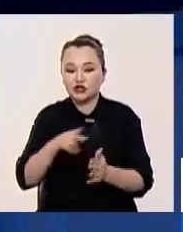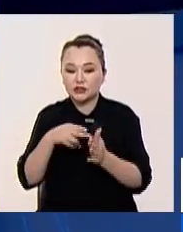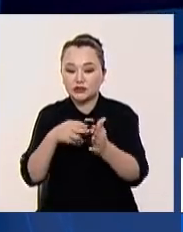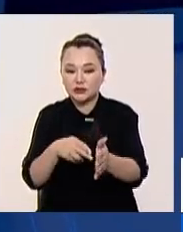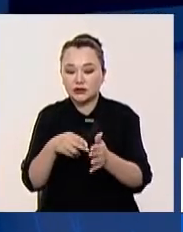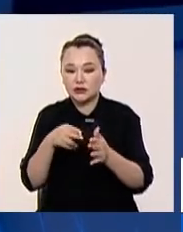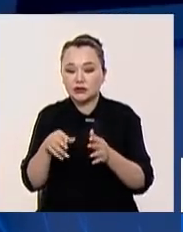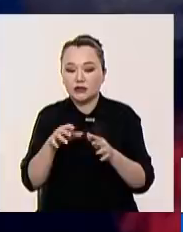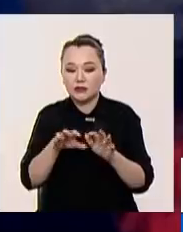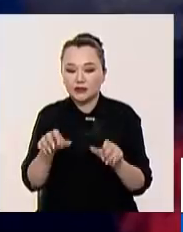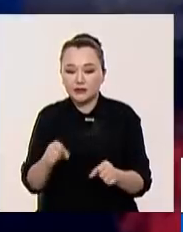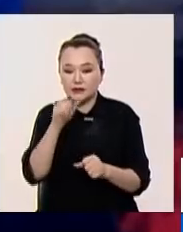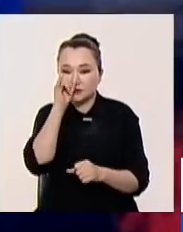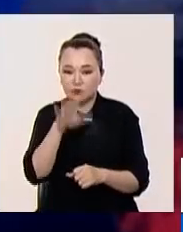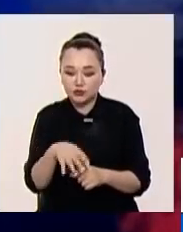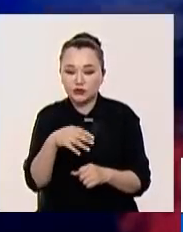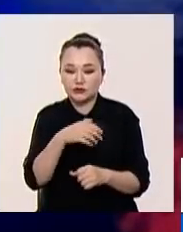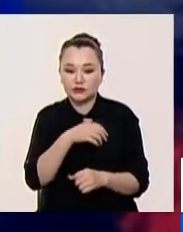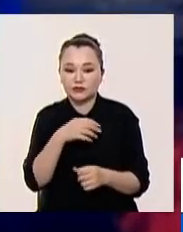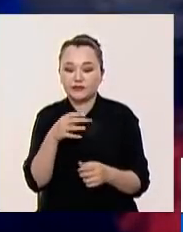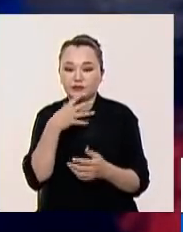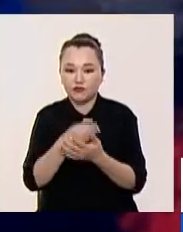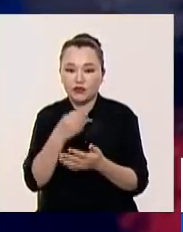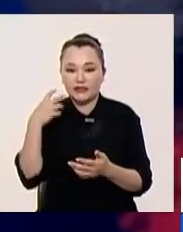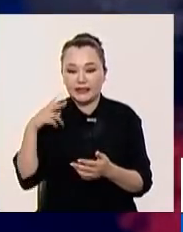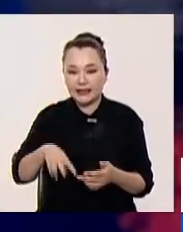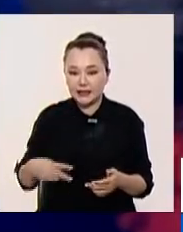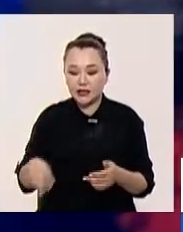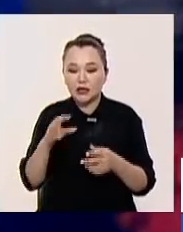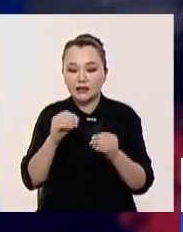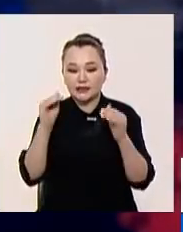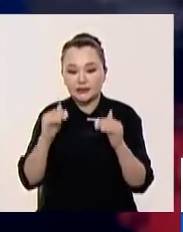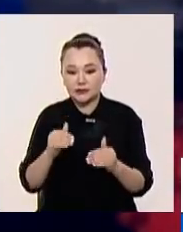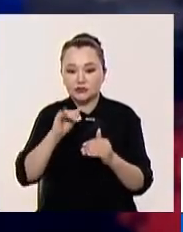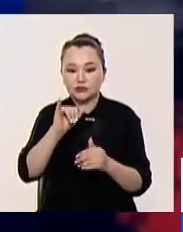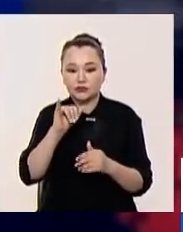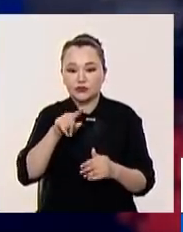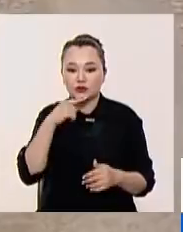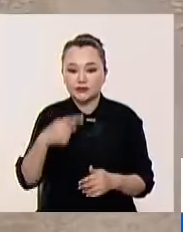железнодорожный монополист не может. Руководство компании сетует на снижение транзита по России.